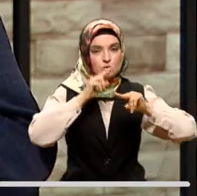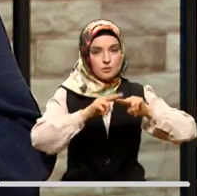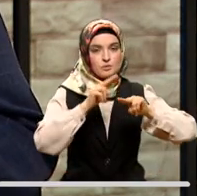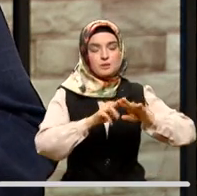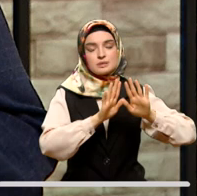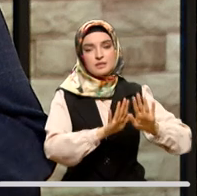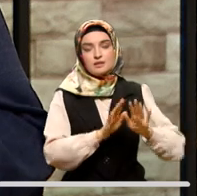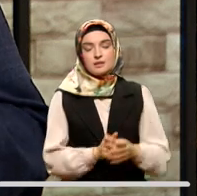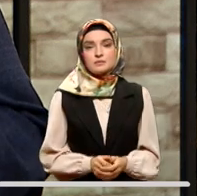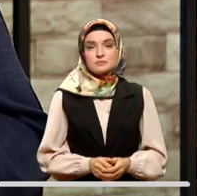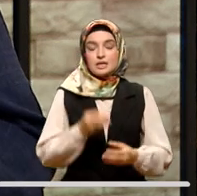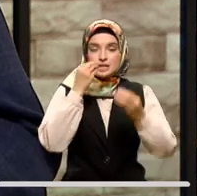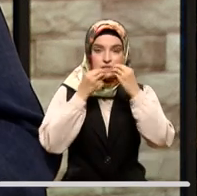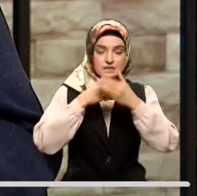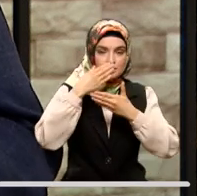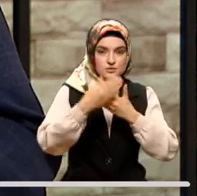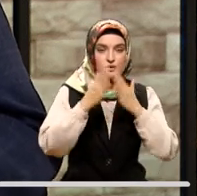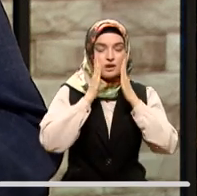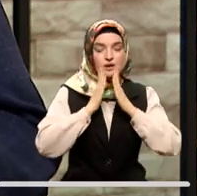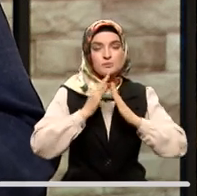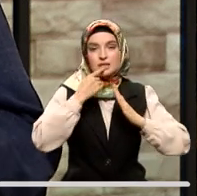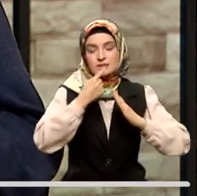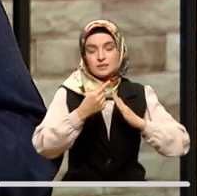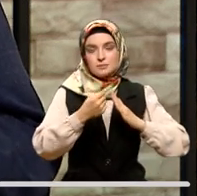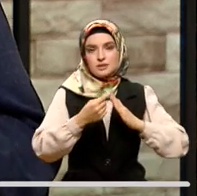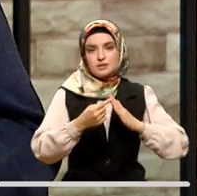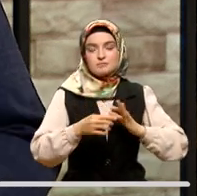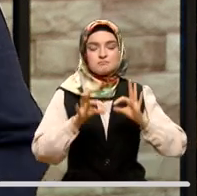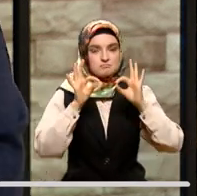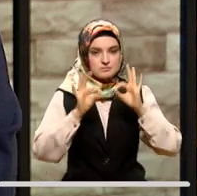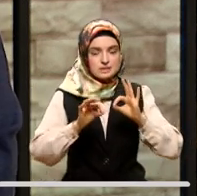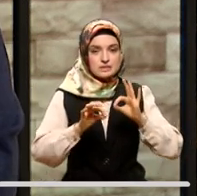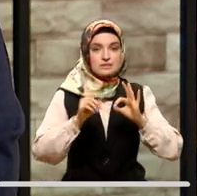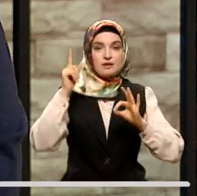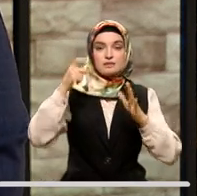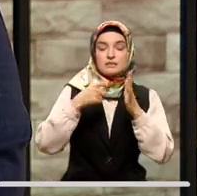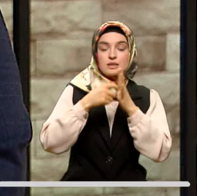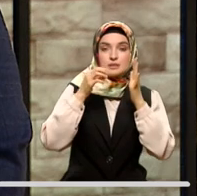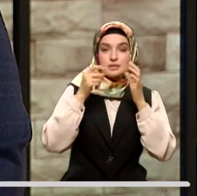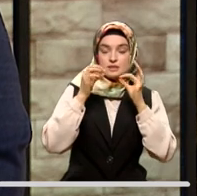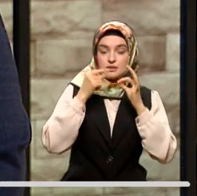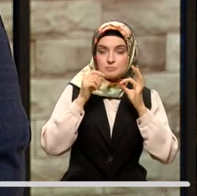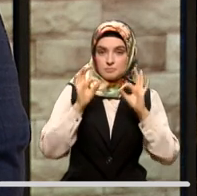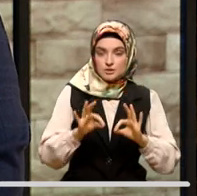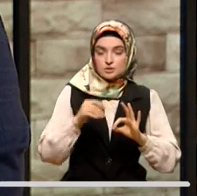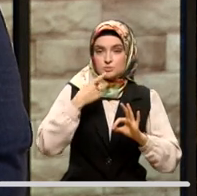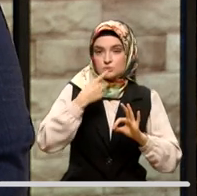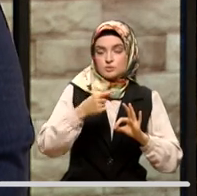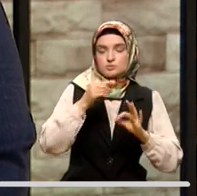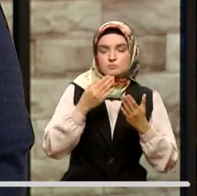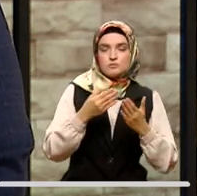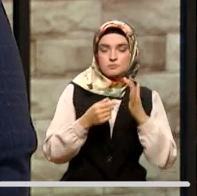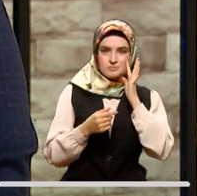yeterli çocuğa. Yedikten sonra elhamdülillah demeyi, başında bismillah demeyi. O nedenle bunun bir usulü erkan elbette ki